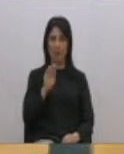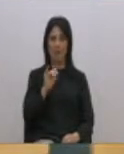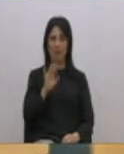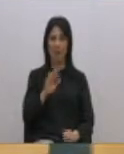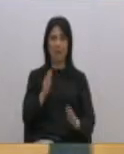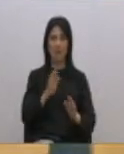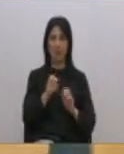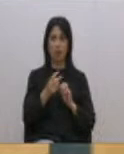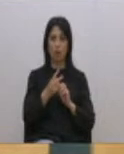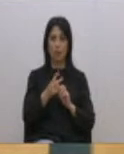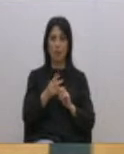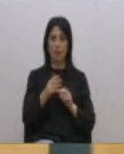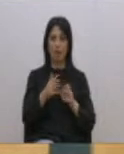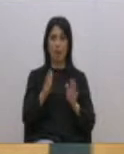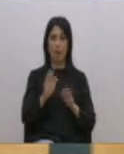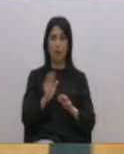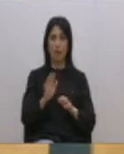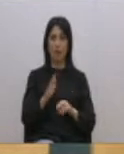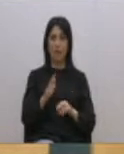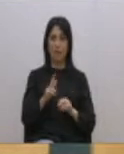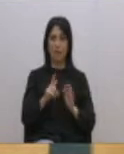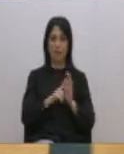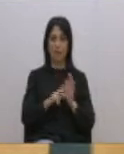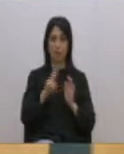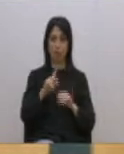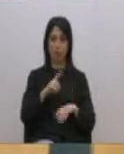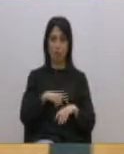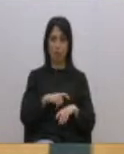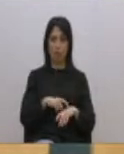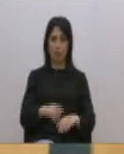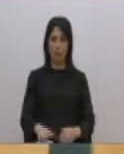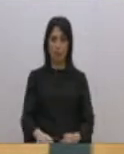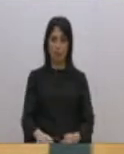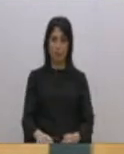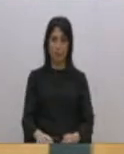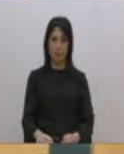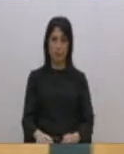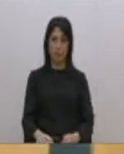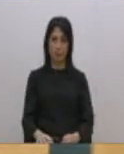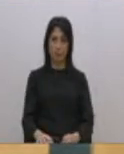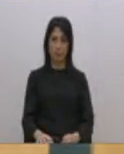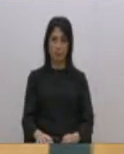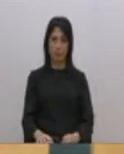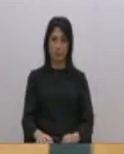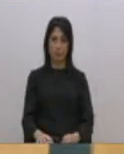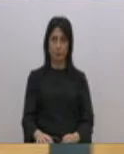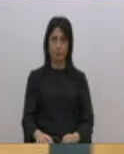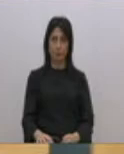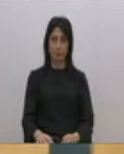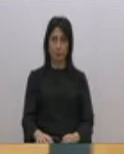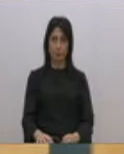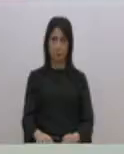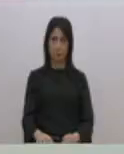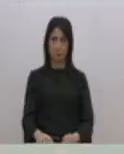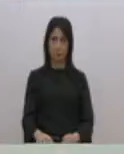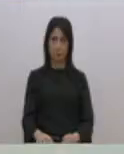არანაკლებ 12-ისა არა უმეტეს 72 წუთისა. კი ბატონო, კრეტა ციცაო.